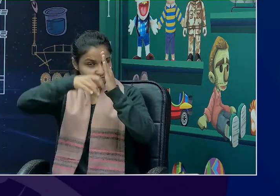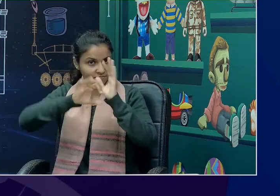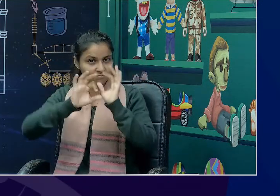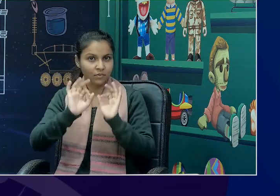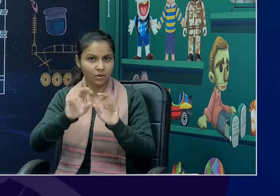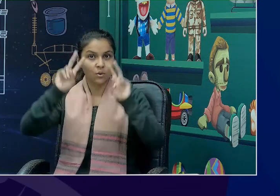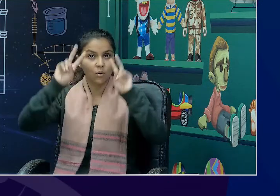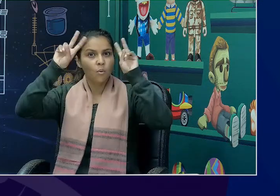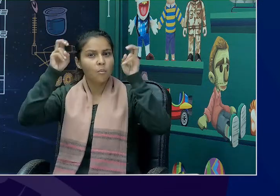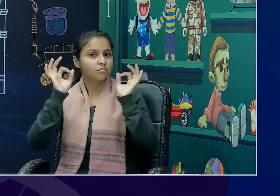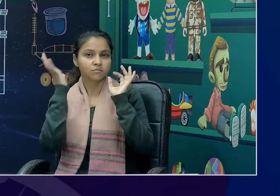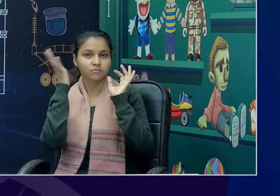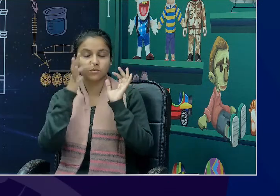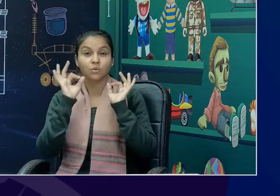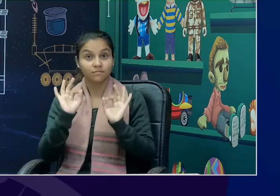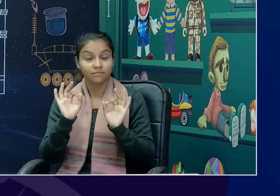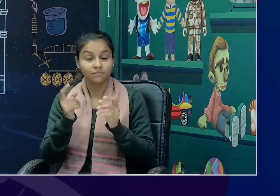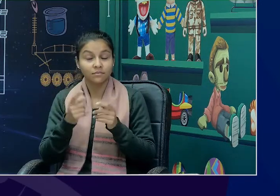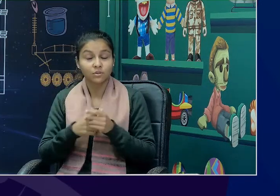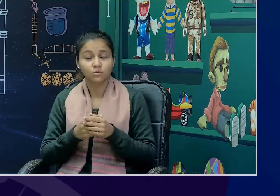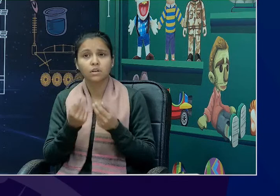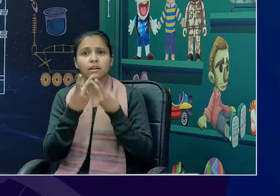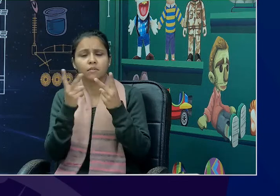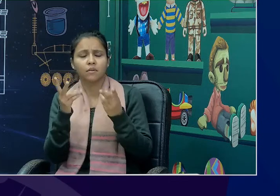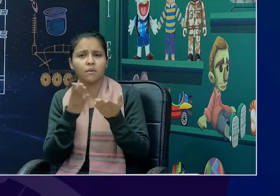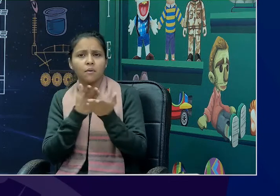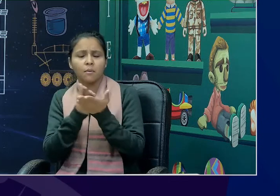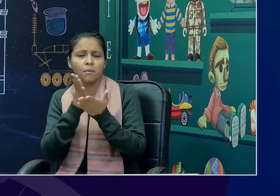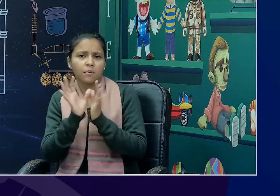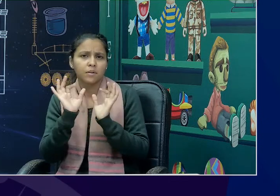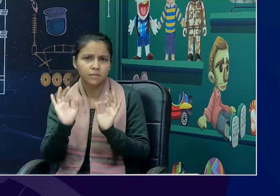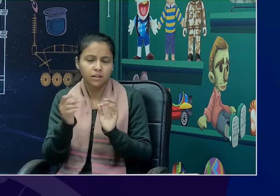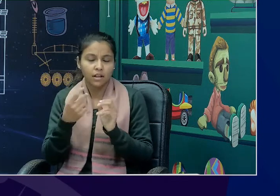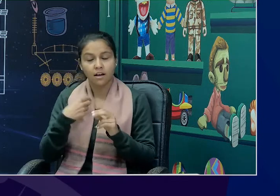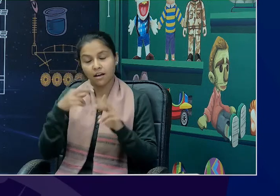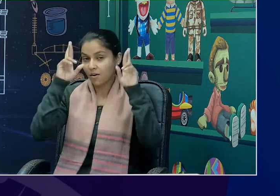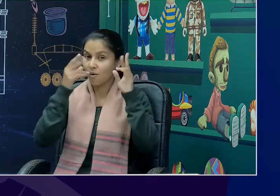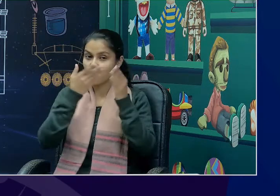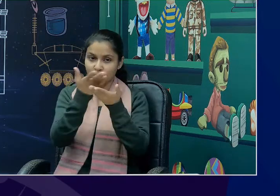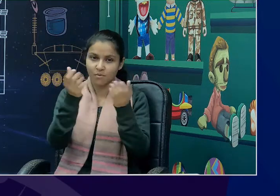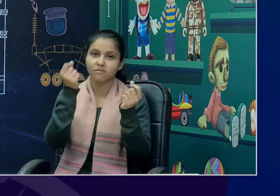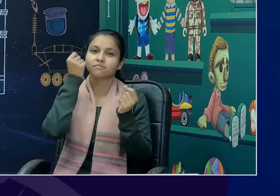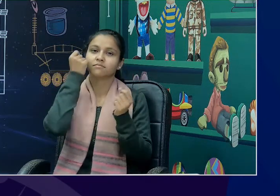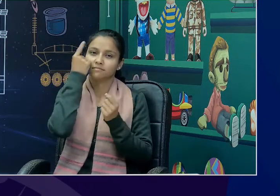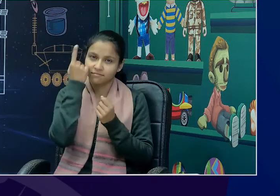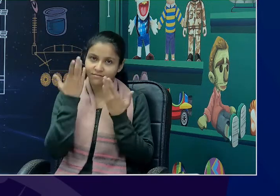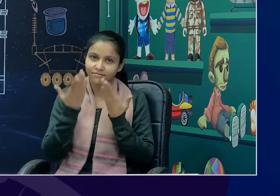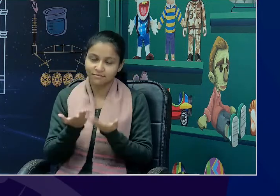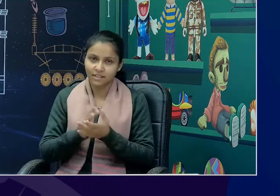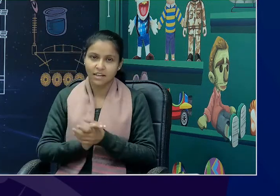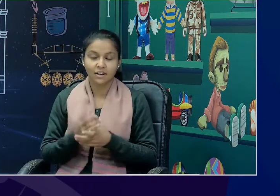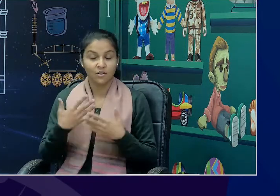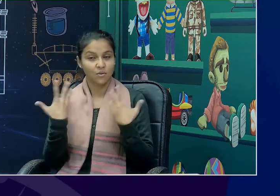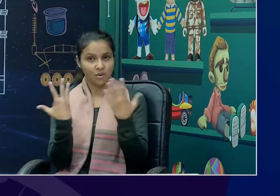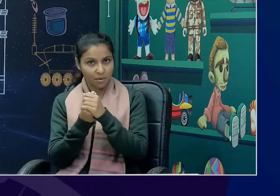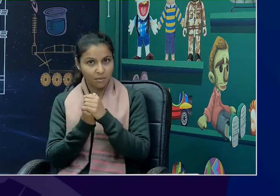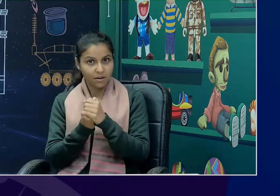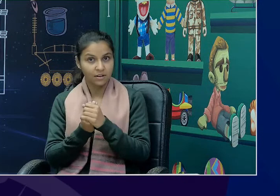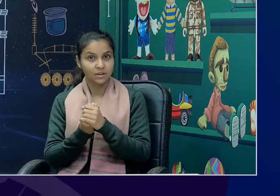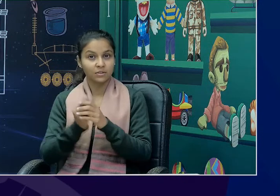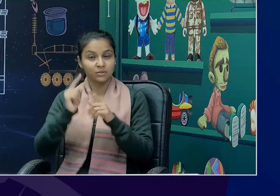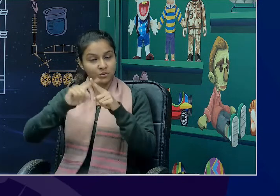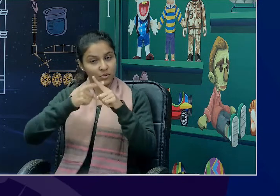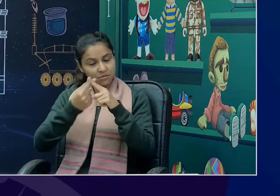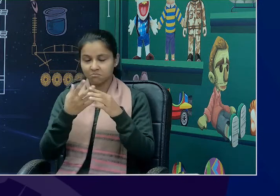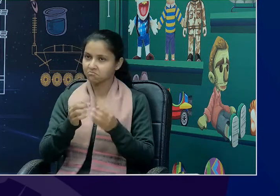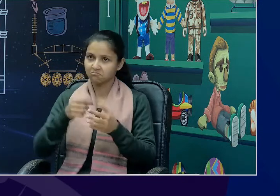मॉरल बहुत ही खूबसूरत है, जिसमें काफ़ी कुछ बताया गया है. आपको उम्मीद है कि आपको ये समझ में आया होगा, और हमारे जो एक्सपर्ट उन्होंने बहुत ही